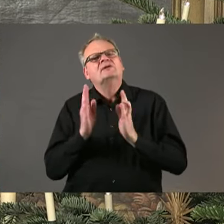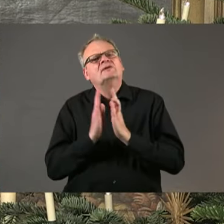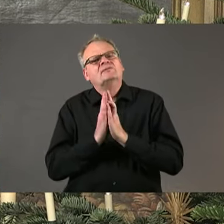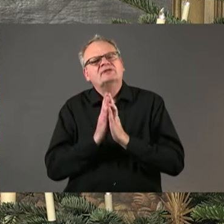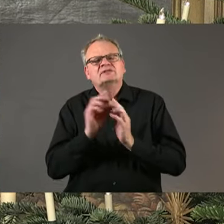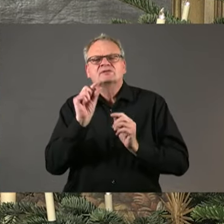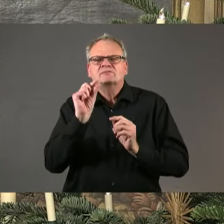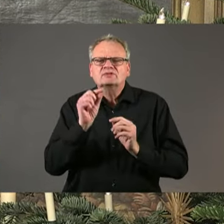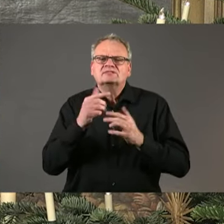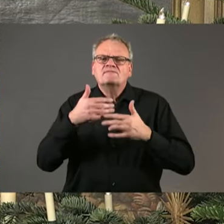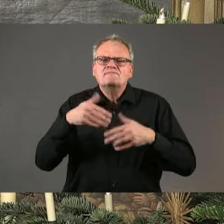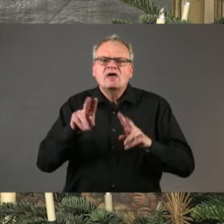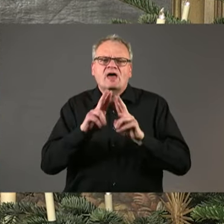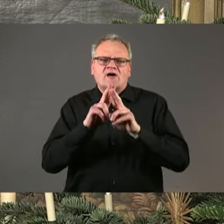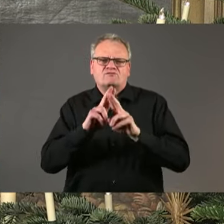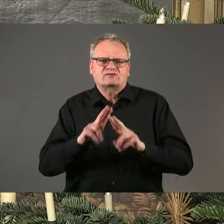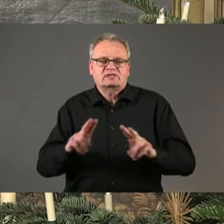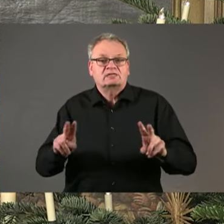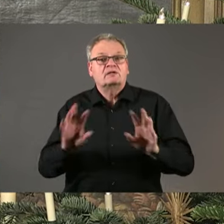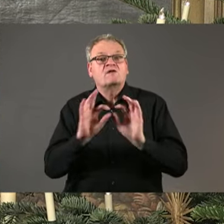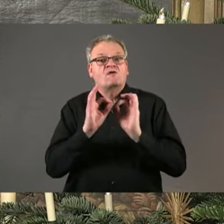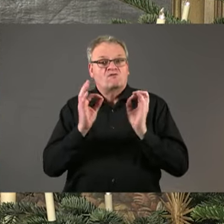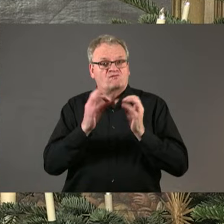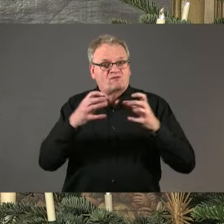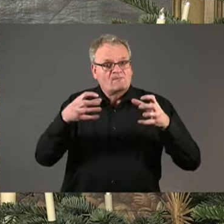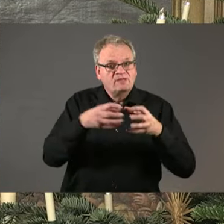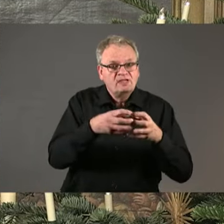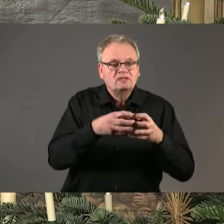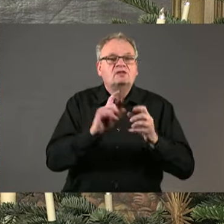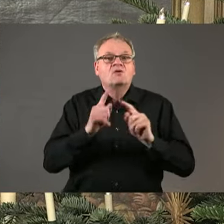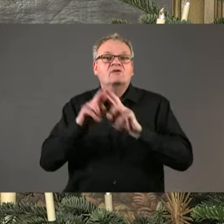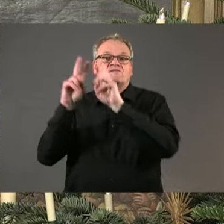mehr Frieden werden in den Familien und auf dieser Welt.